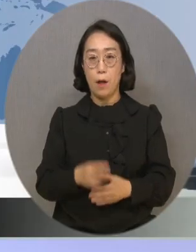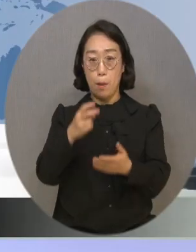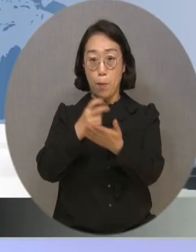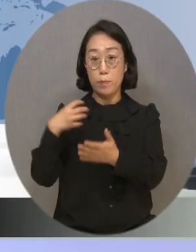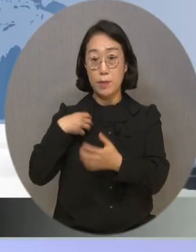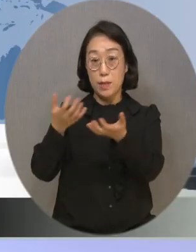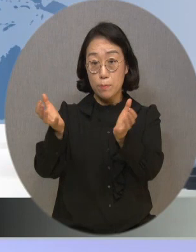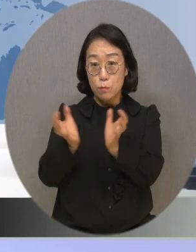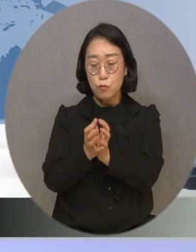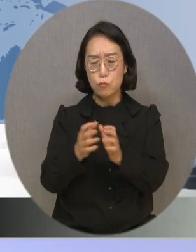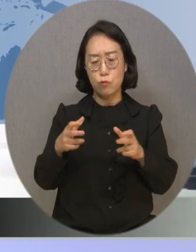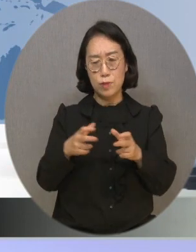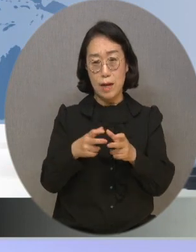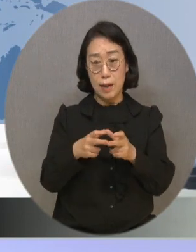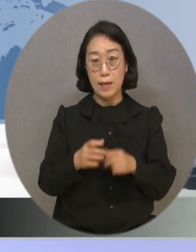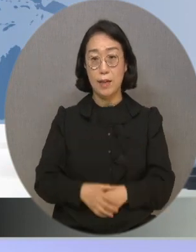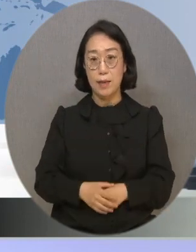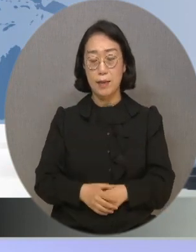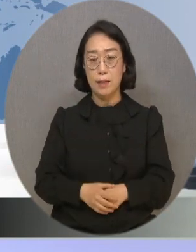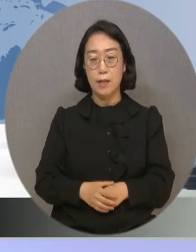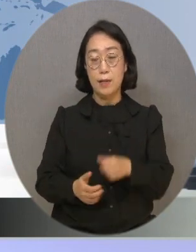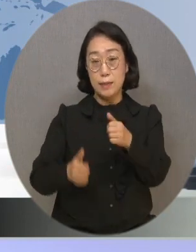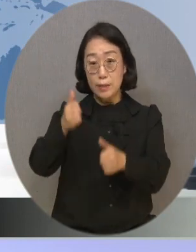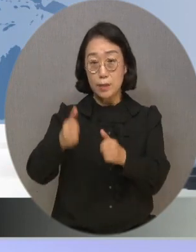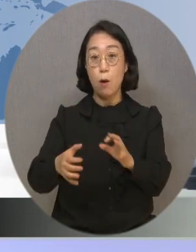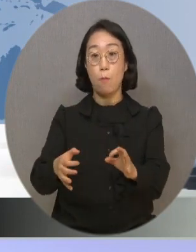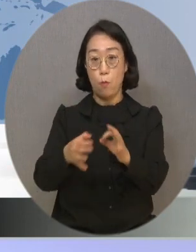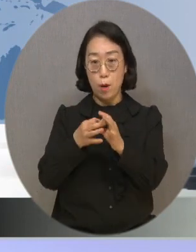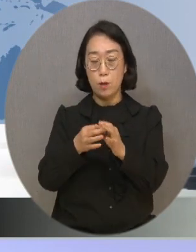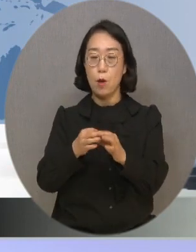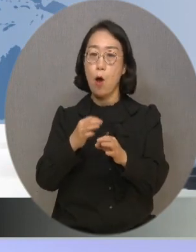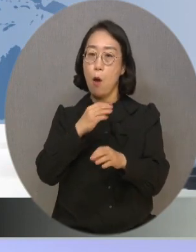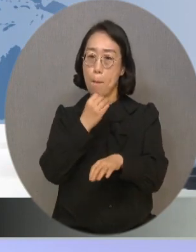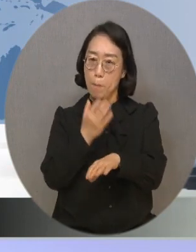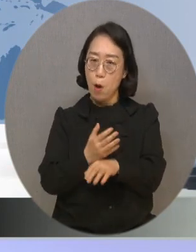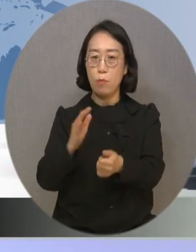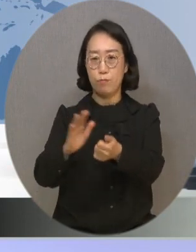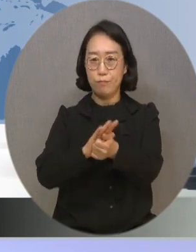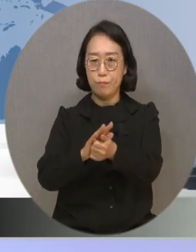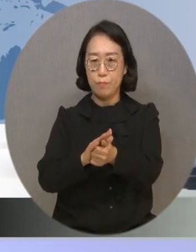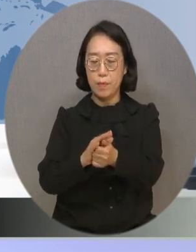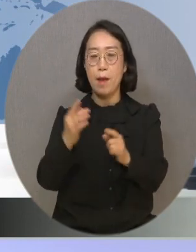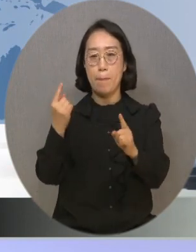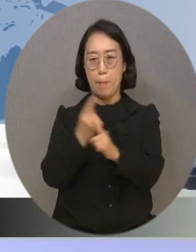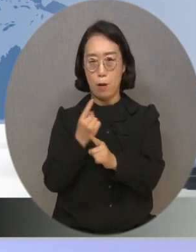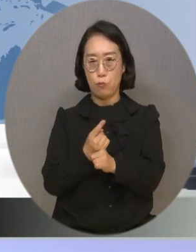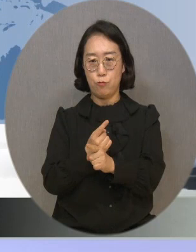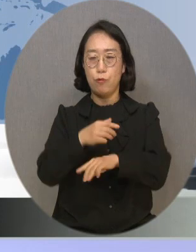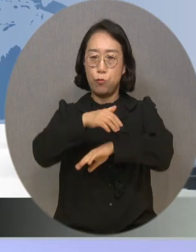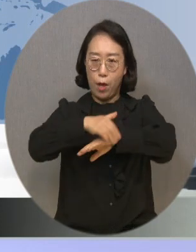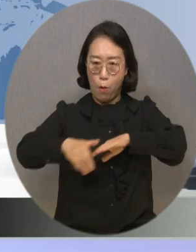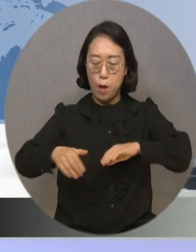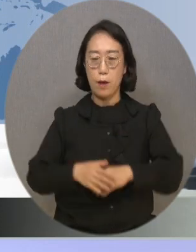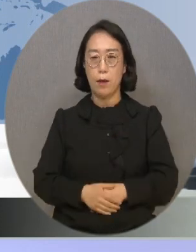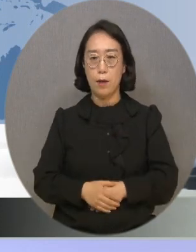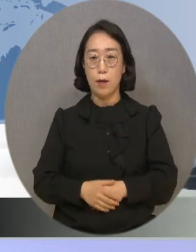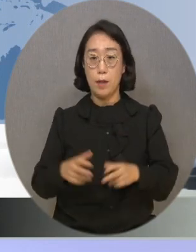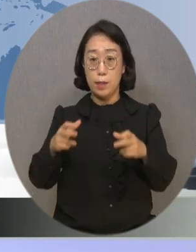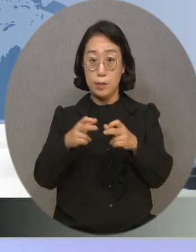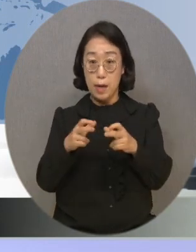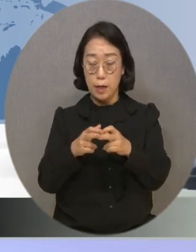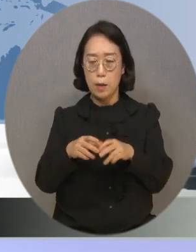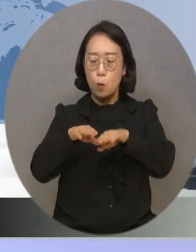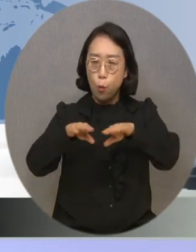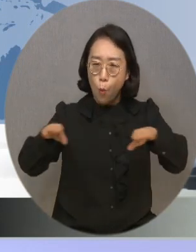법무부가 장애인 응시자를 위한 변호사 시험 편의 지원 개선 방안을 추진하고 있습니다. 장애인 응시자에게